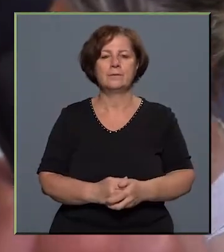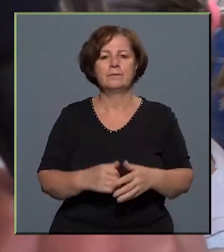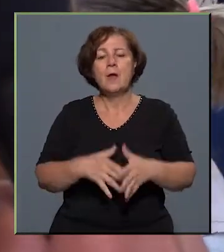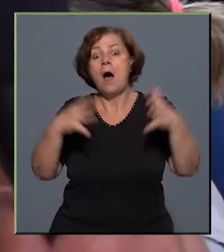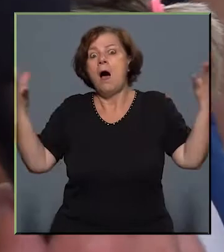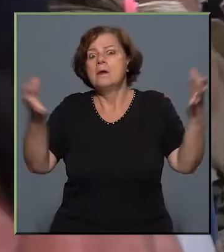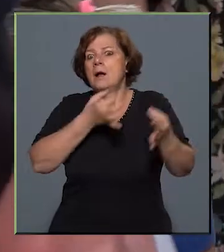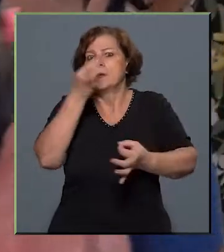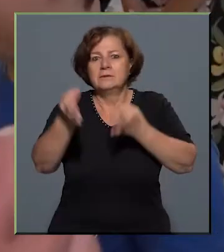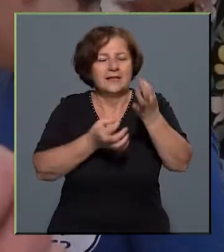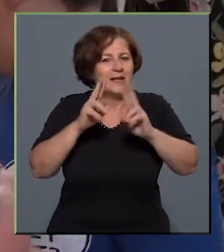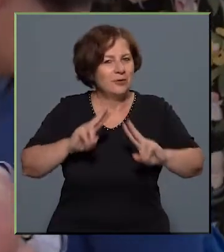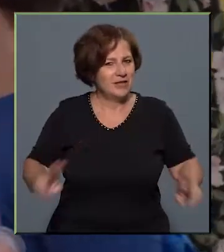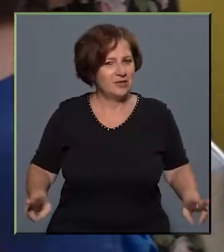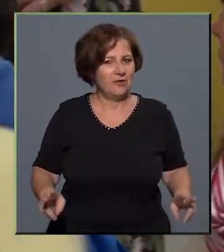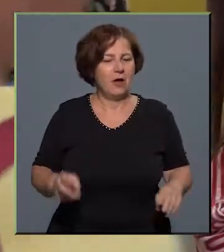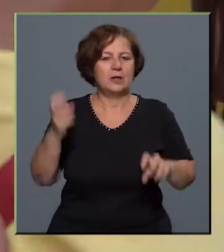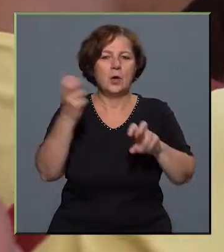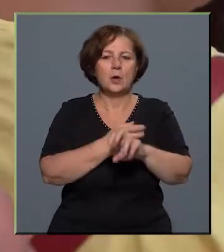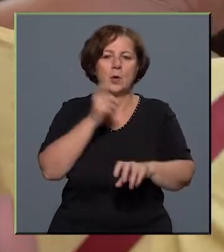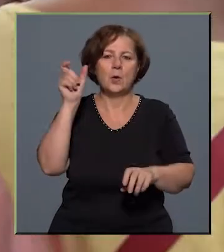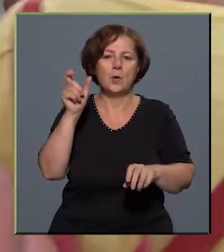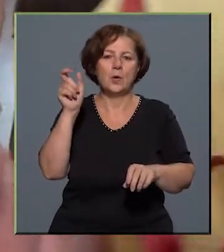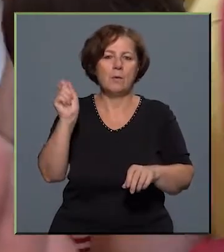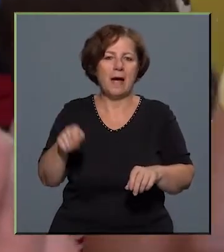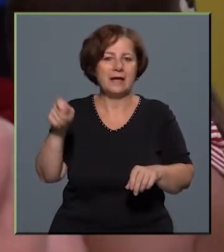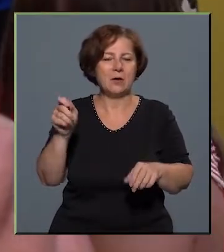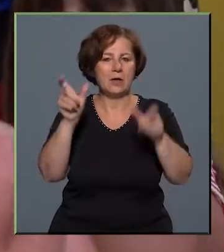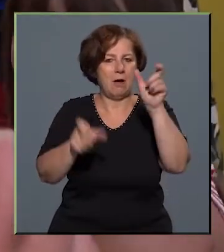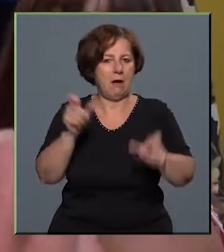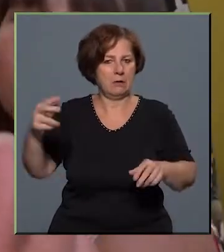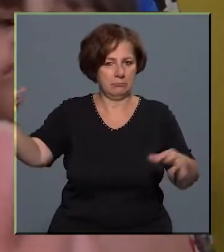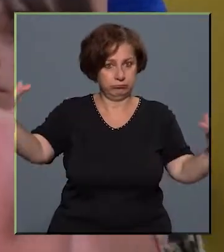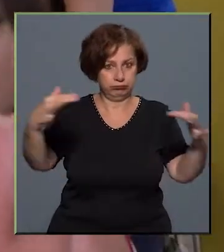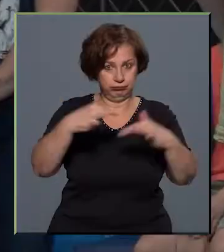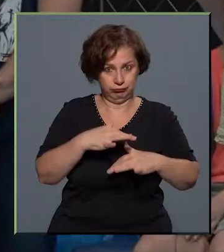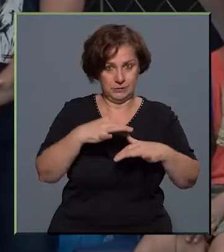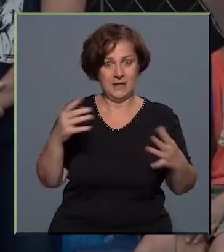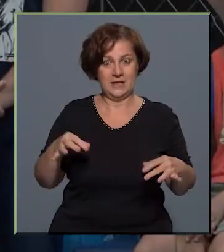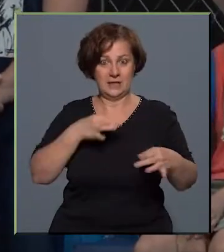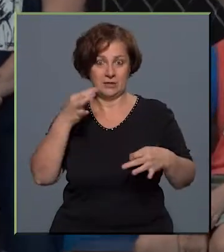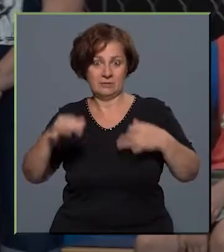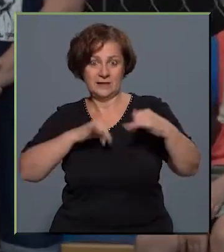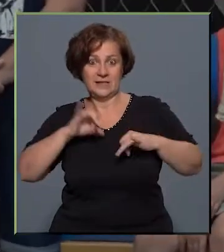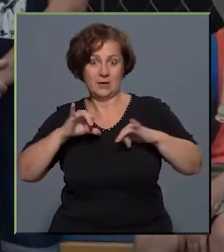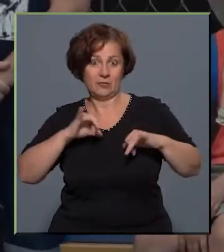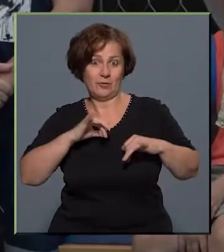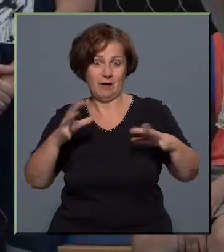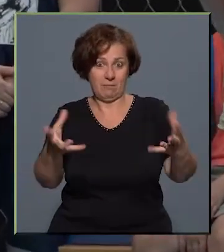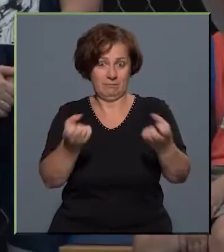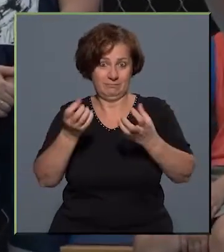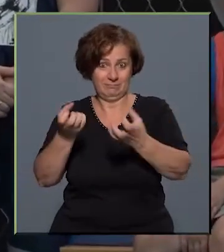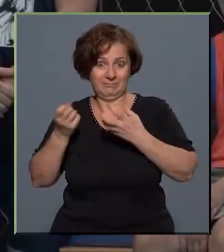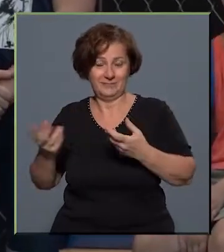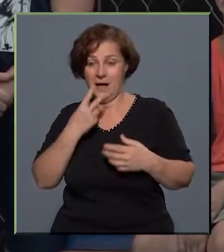hatalmas érdeklődés is van, kőbányaiak jöttek, és izgatottan veszik birtokukba, legalábbis